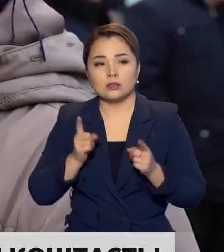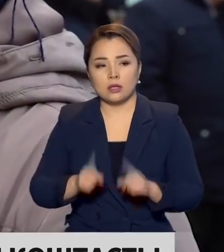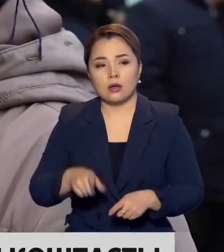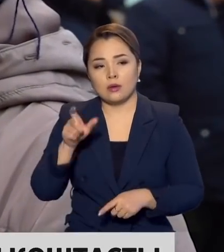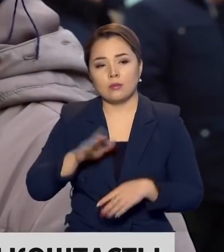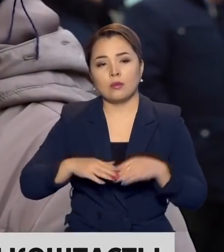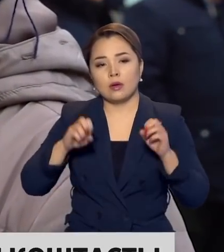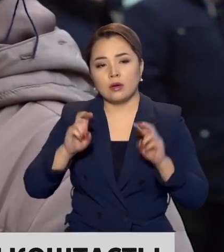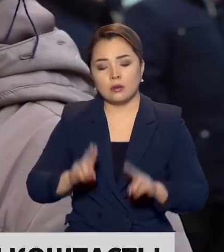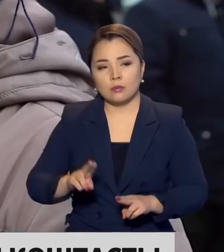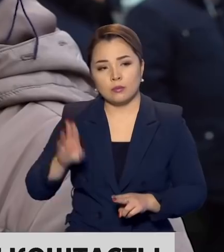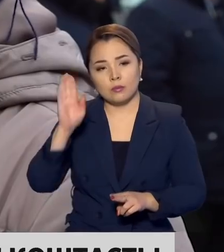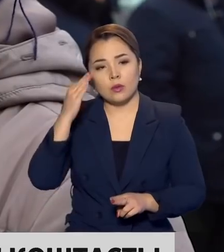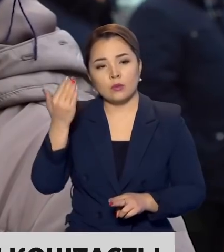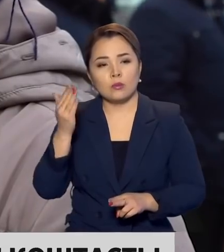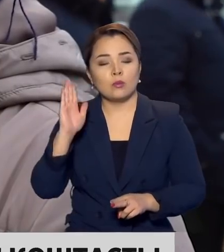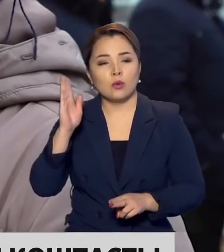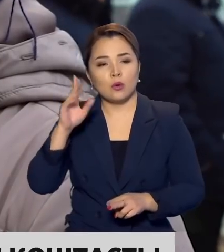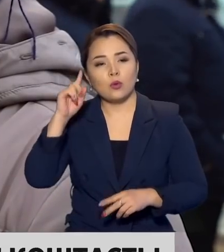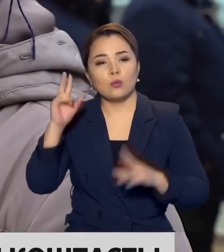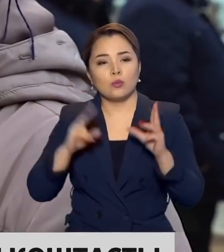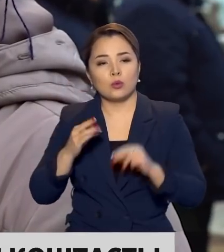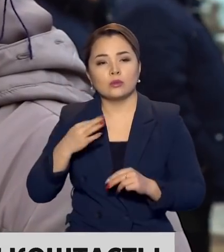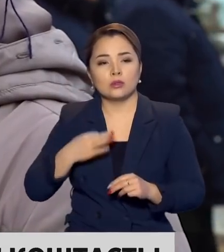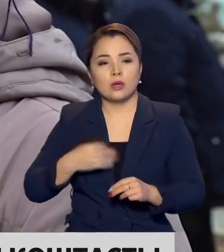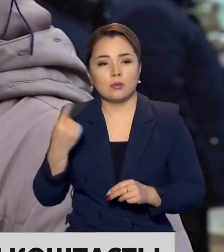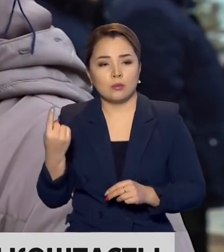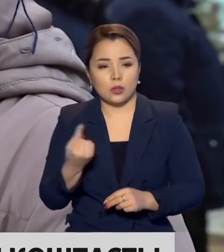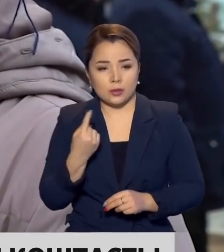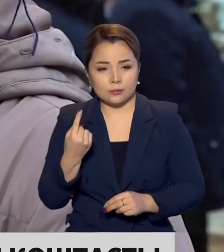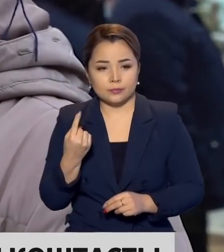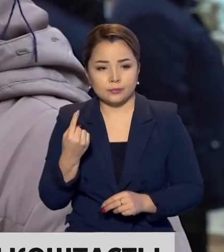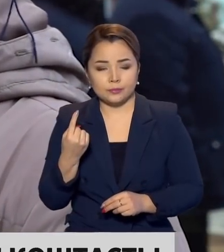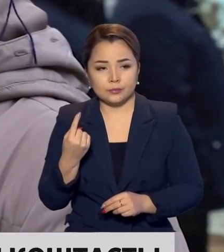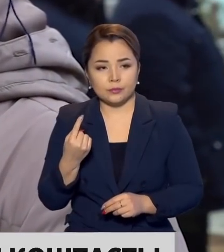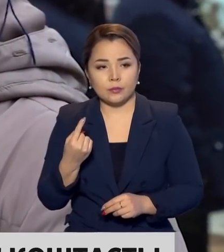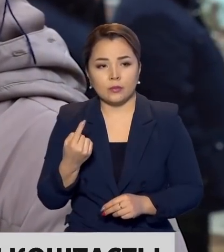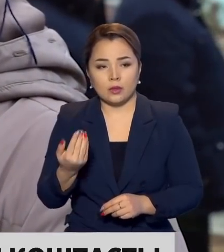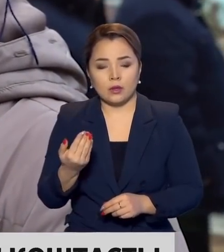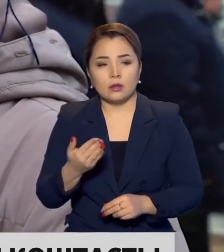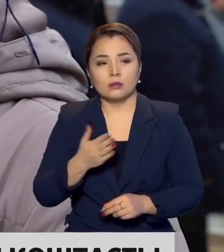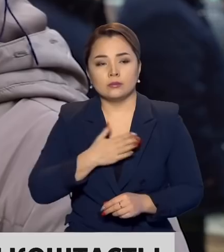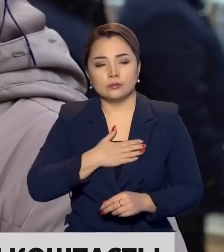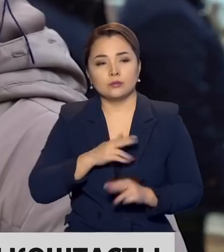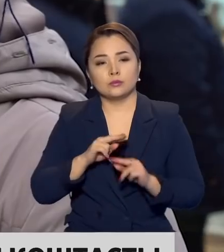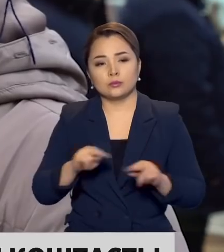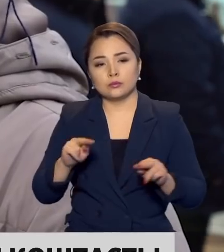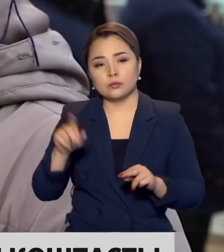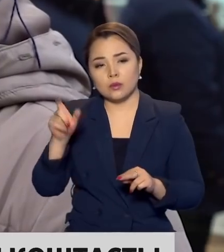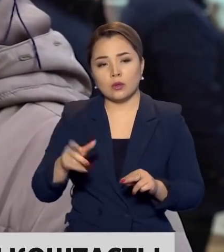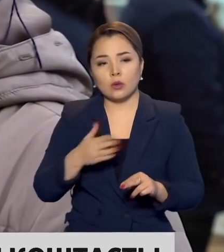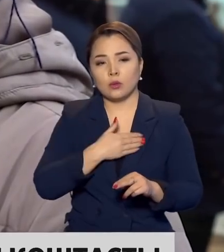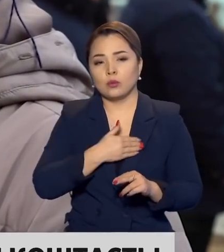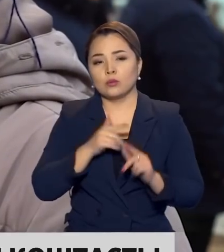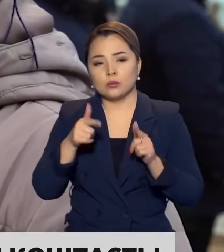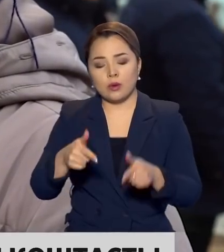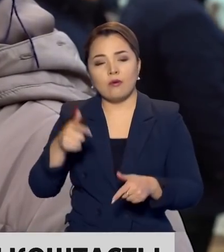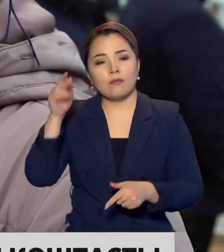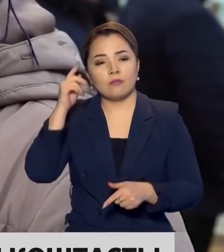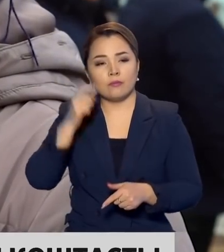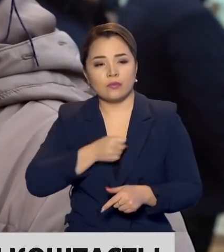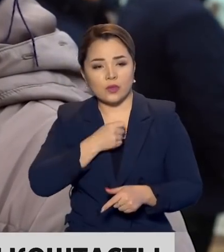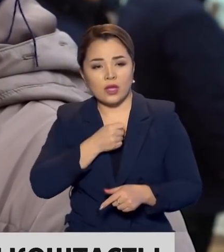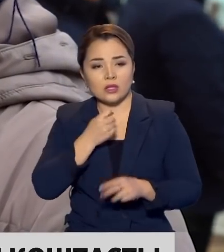әскери маман болатын, болашақтан үміт күтіп отқан баламыздың бірі. Апай, мен қалай да военныйға түсем, осы